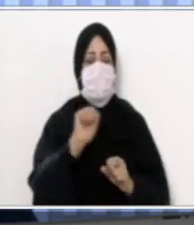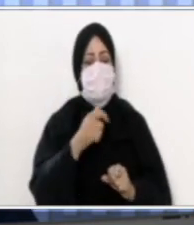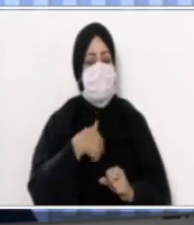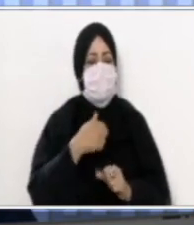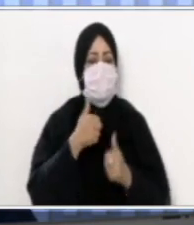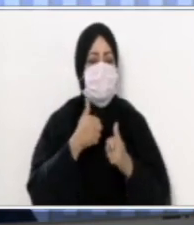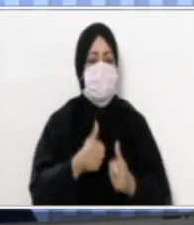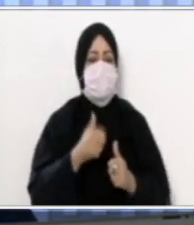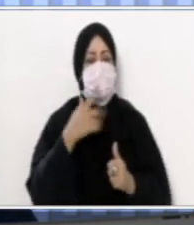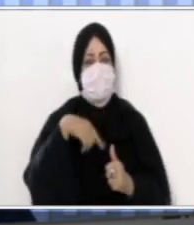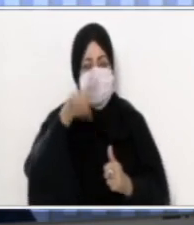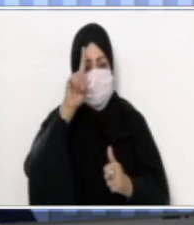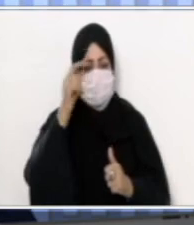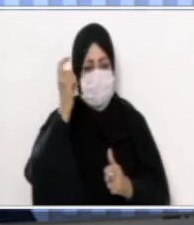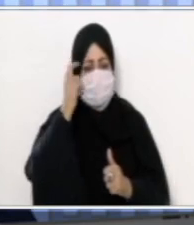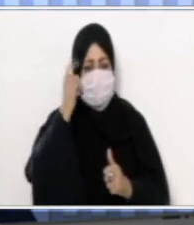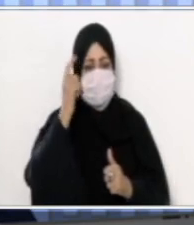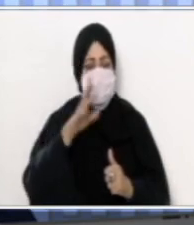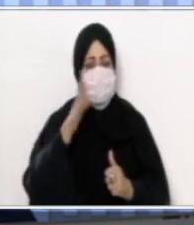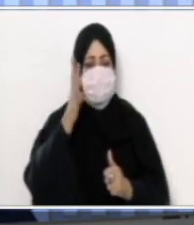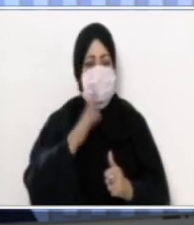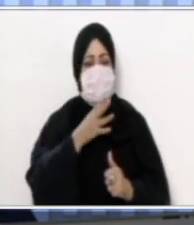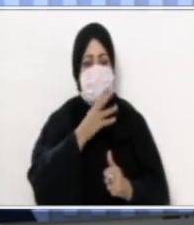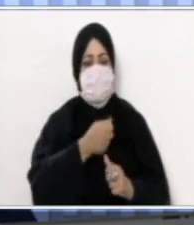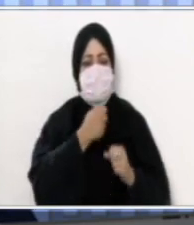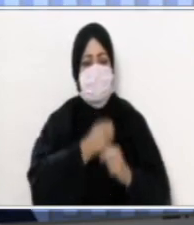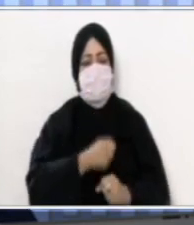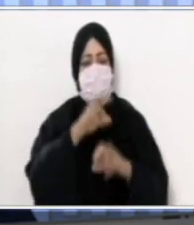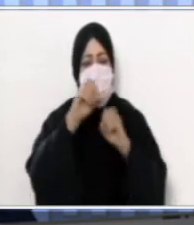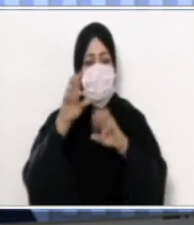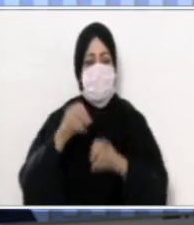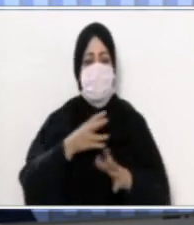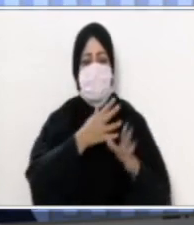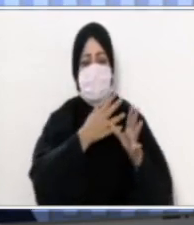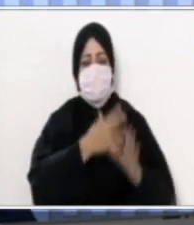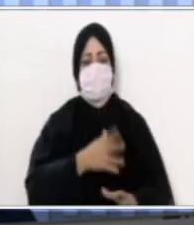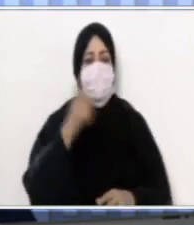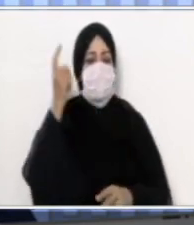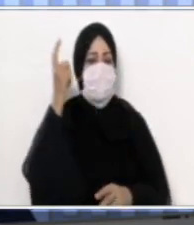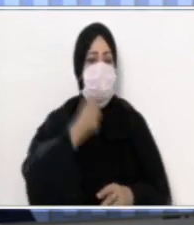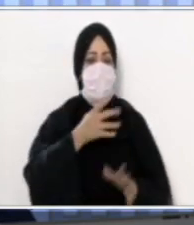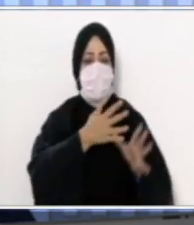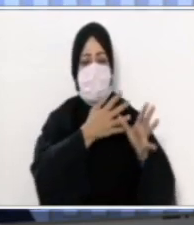وبارك على نبينا وسيدنا ومولانا محمد، والحمد لله رب العالمين.